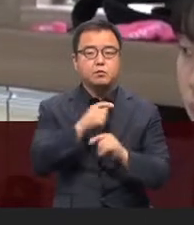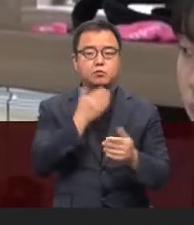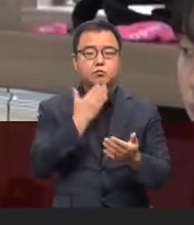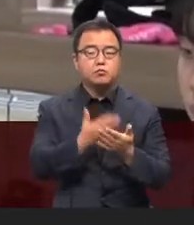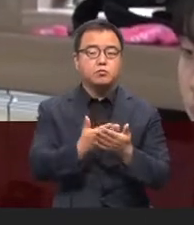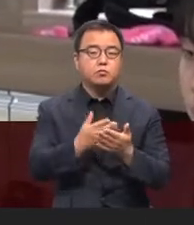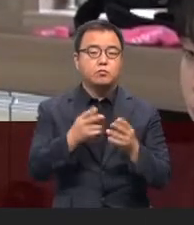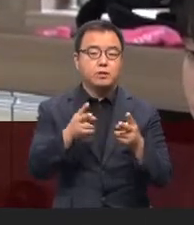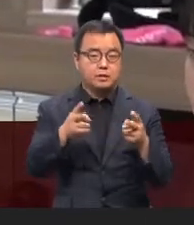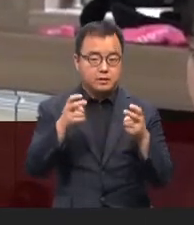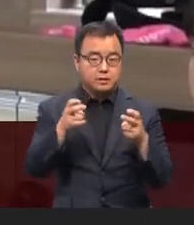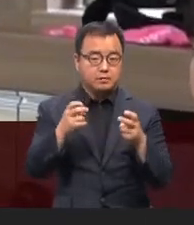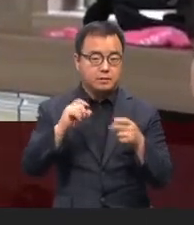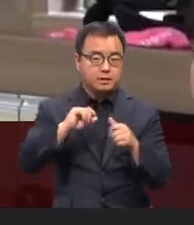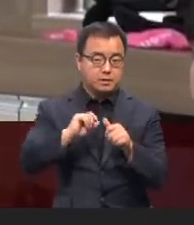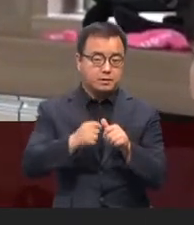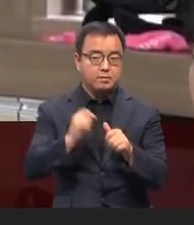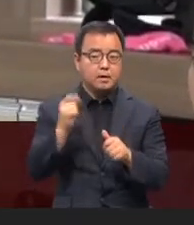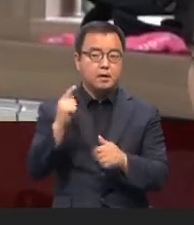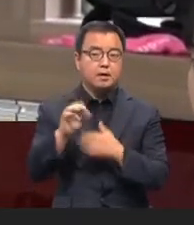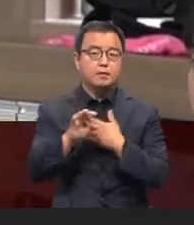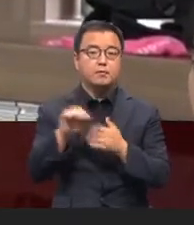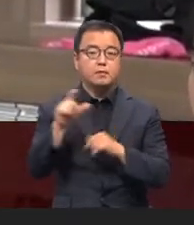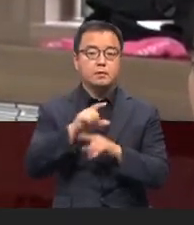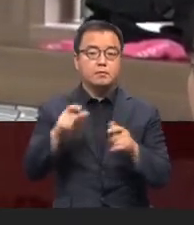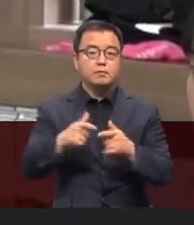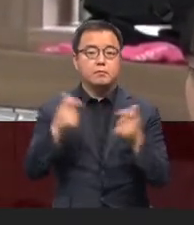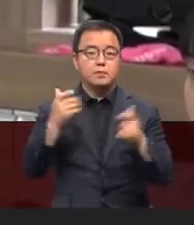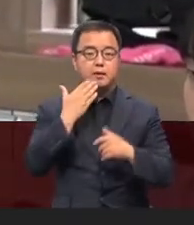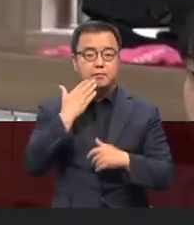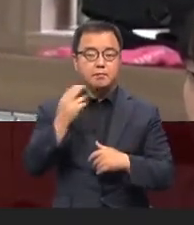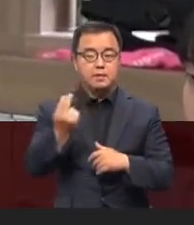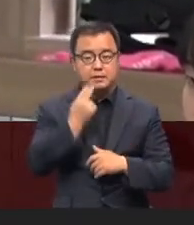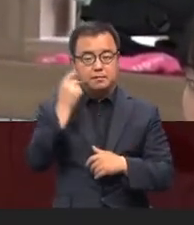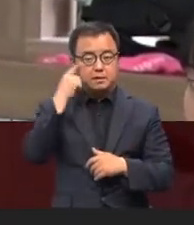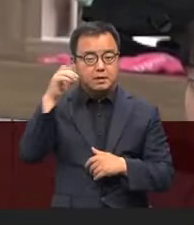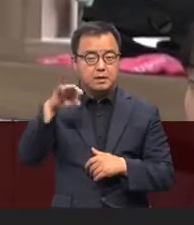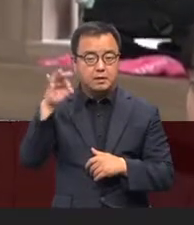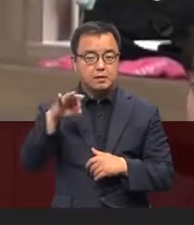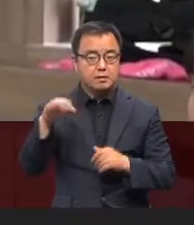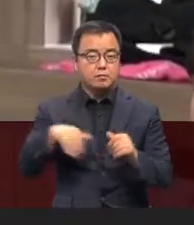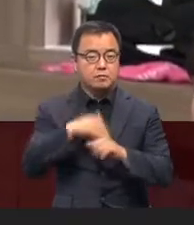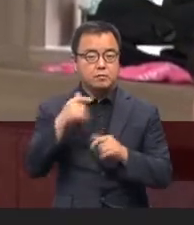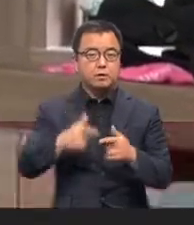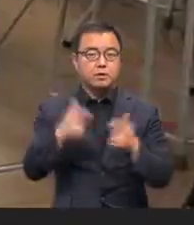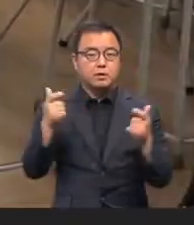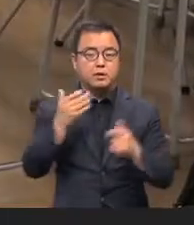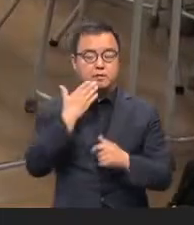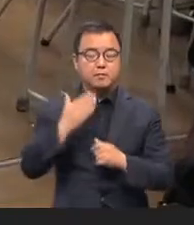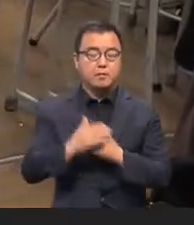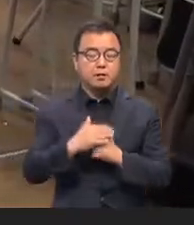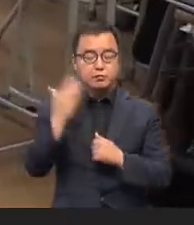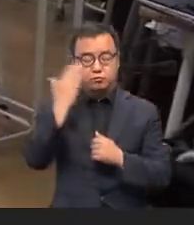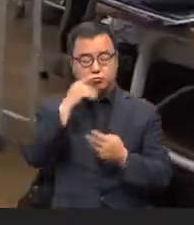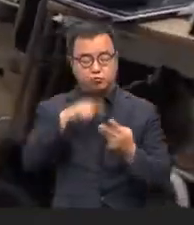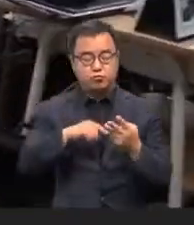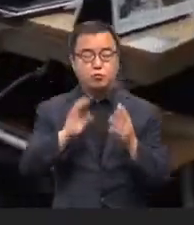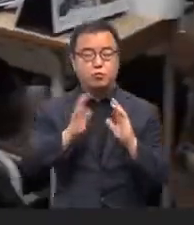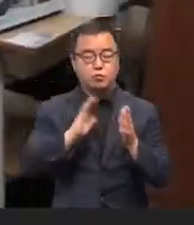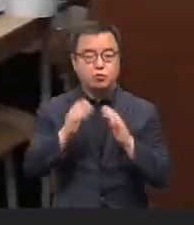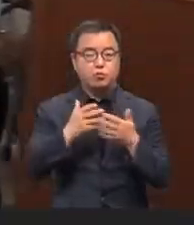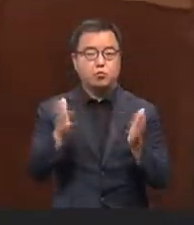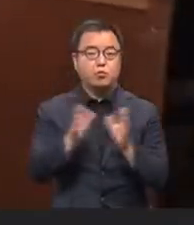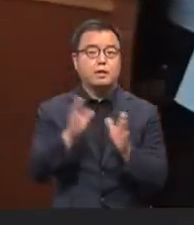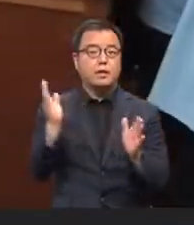않으면 낙태가 더 만연하게 시행될 수가 있고 생명정치 풍조가 확산될 수가 있습니다. 충주의 한 고등학교 토론 동아리